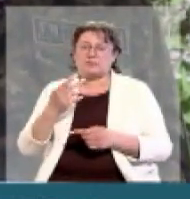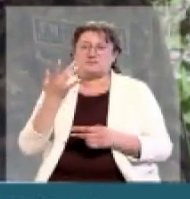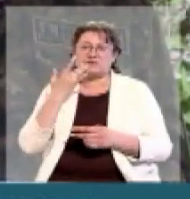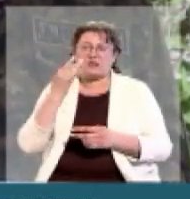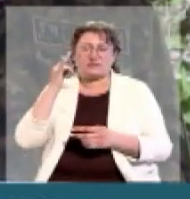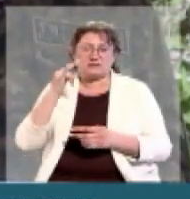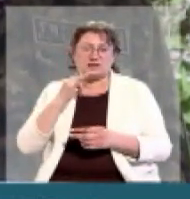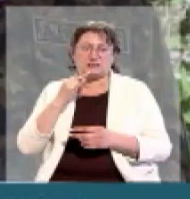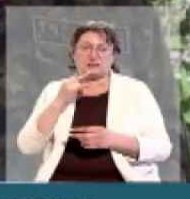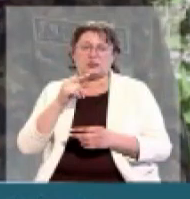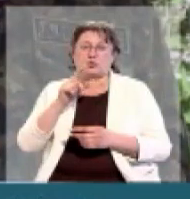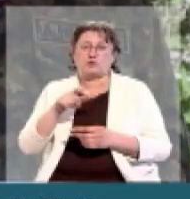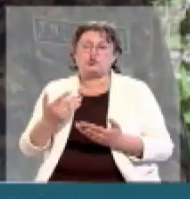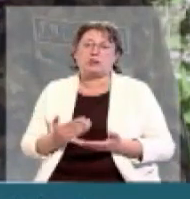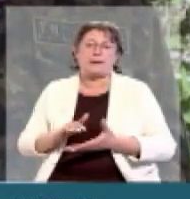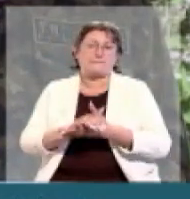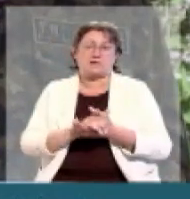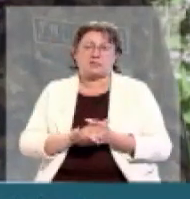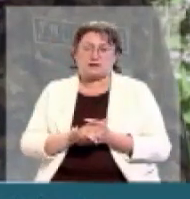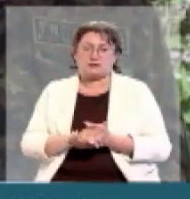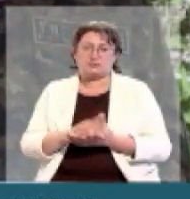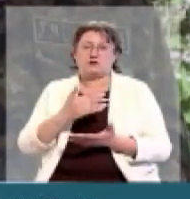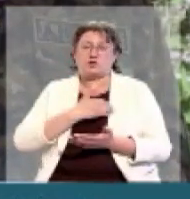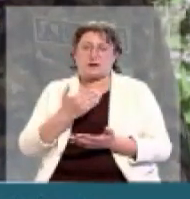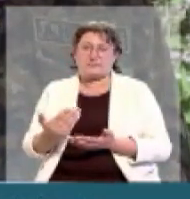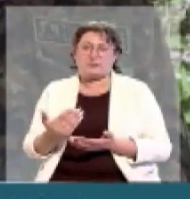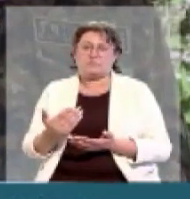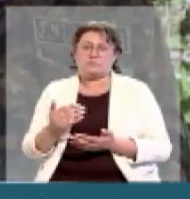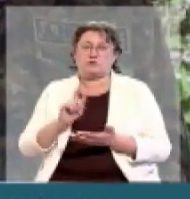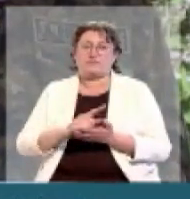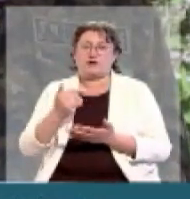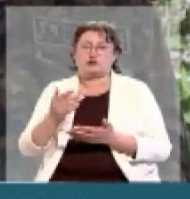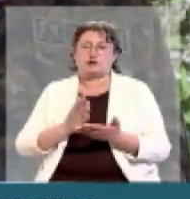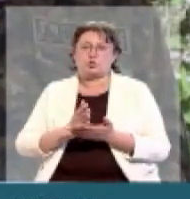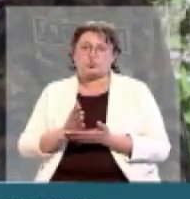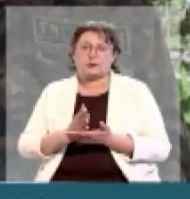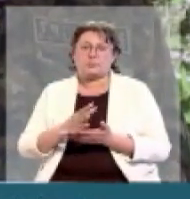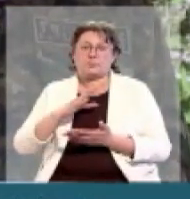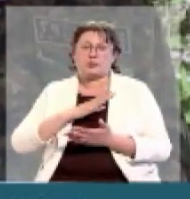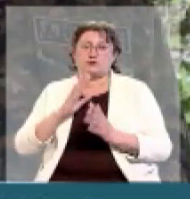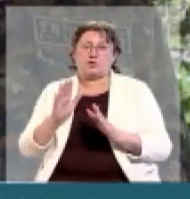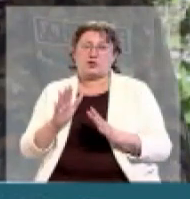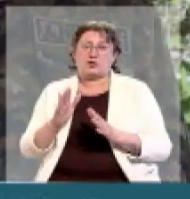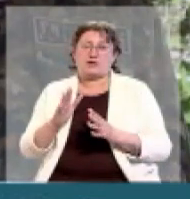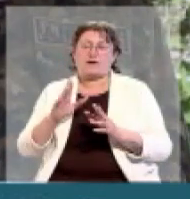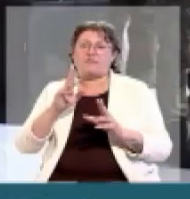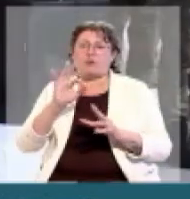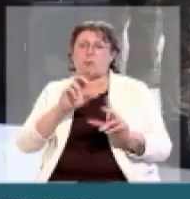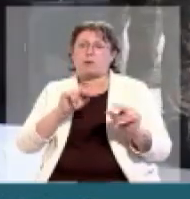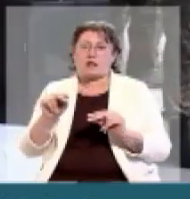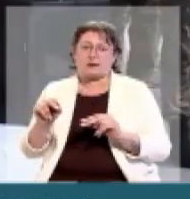в Казахстане люди жили мирно. Я желаю вам, чтобы ваша служба была только во